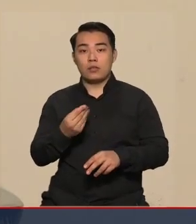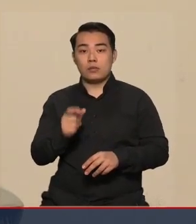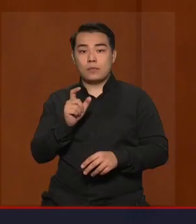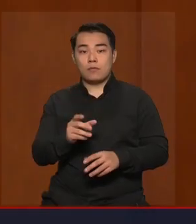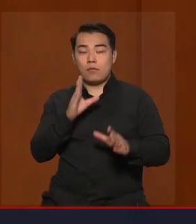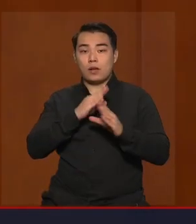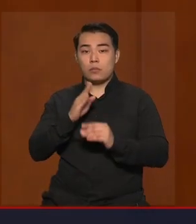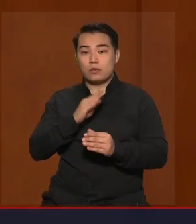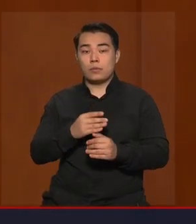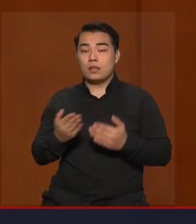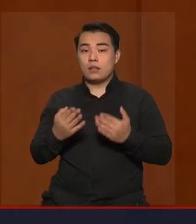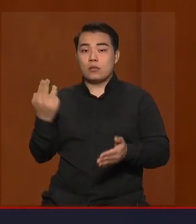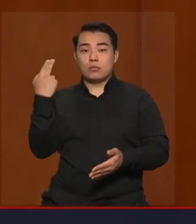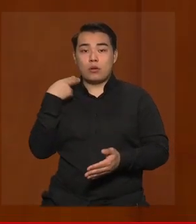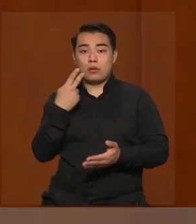человека.